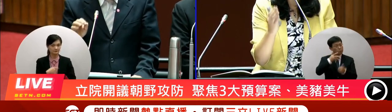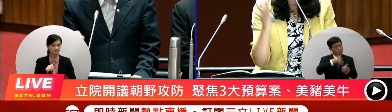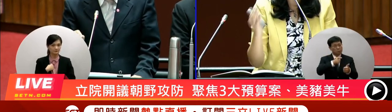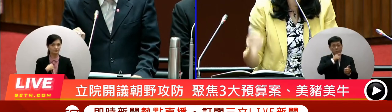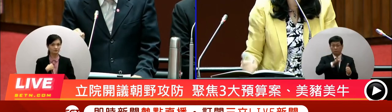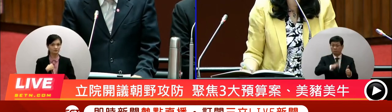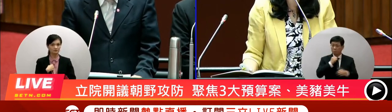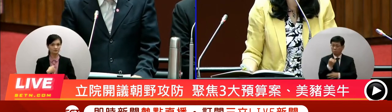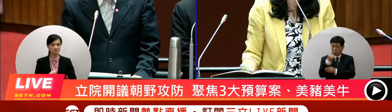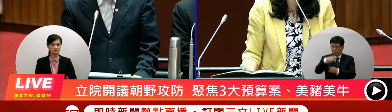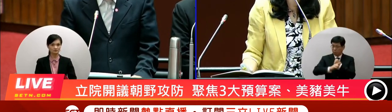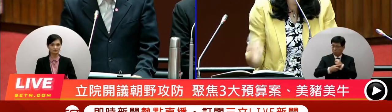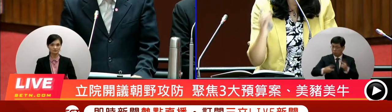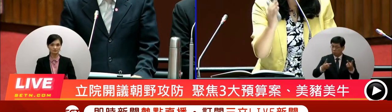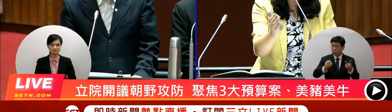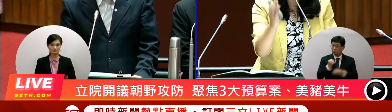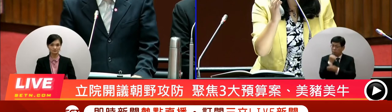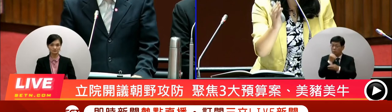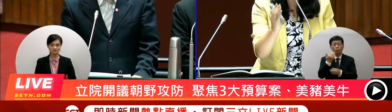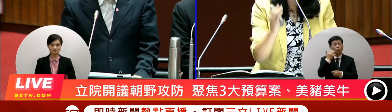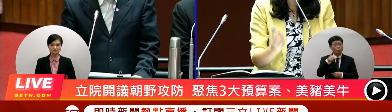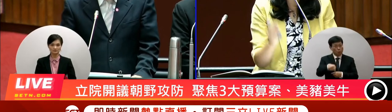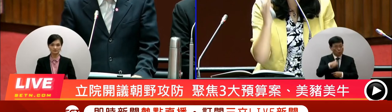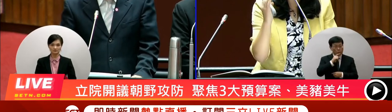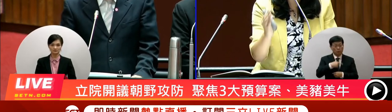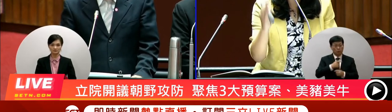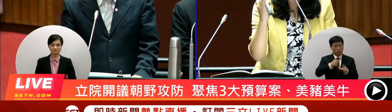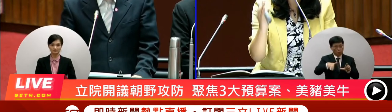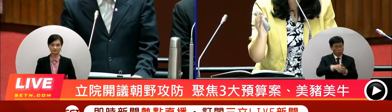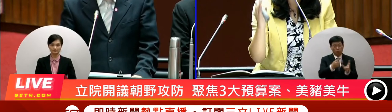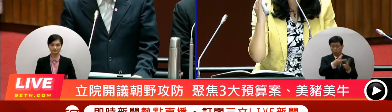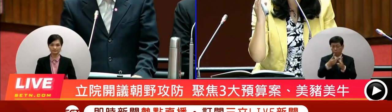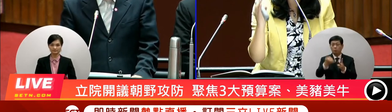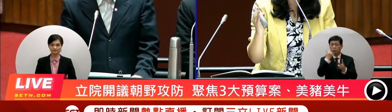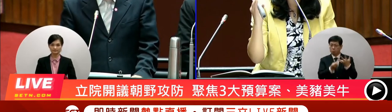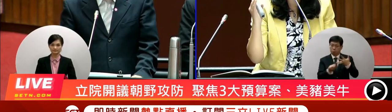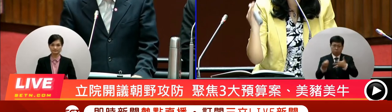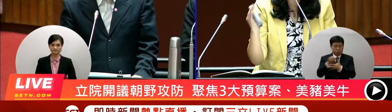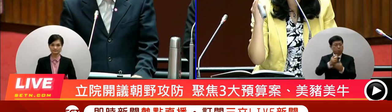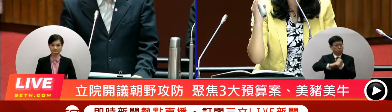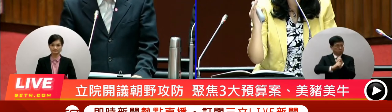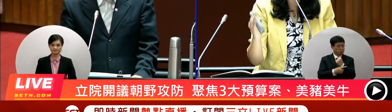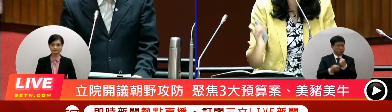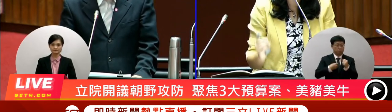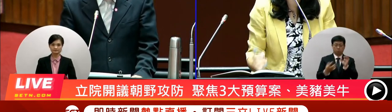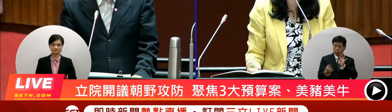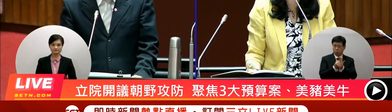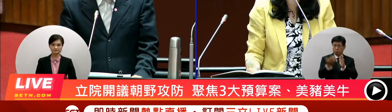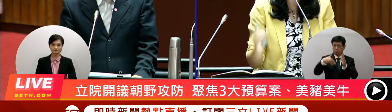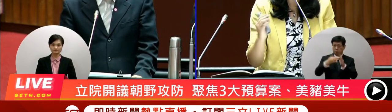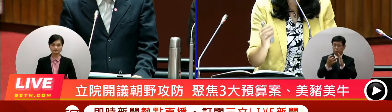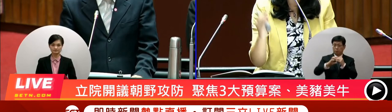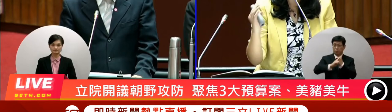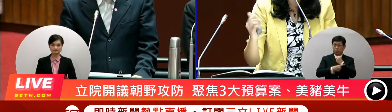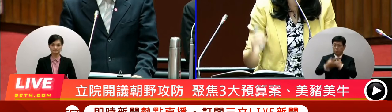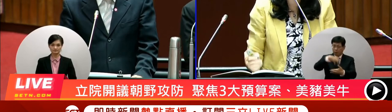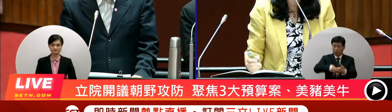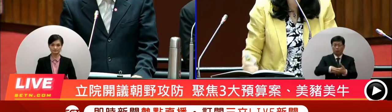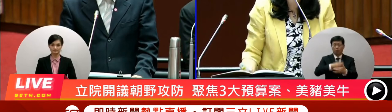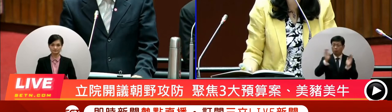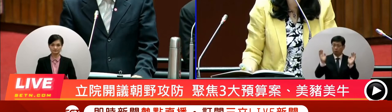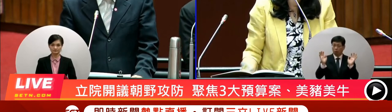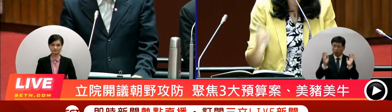您是否支持这样的修法，帮您把这一纸公文更具法律效力，明文规范在学校卫生法里面，包含我们的幼